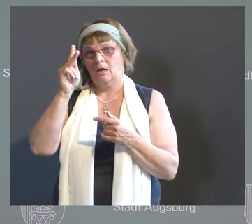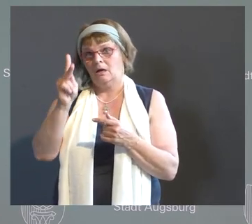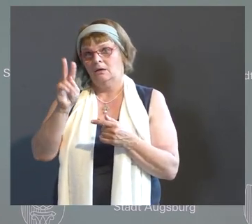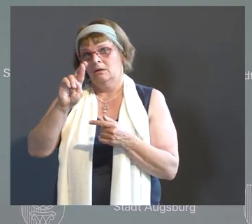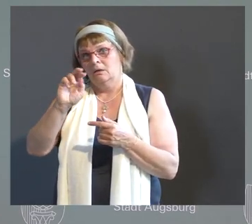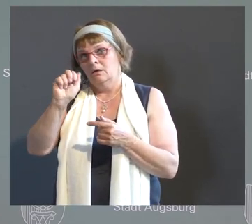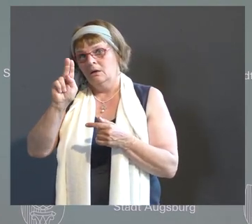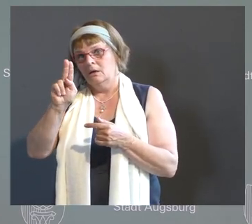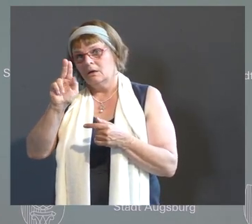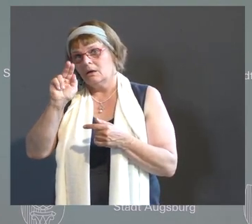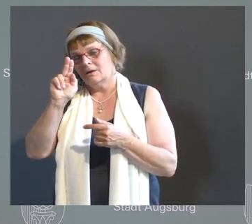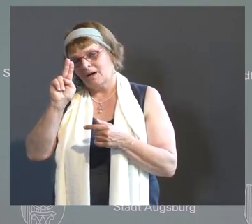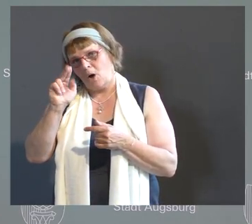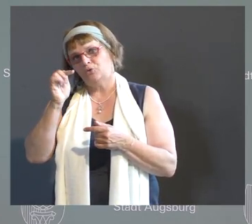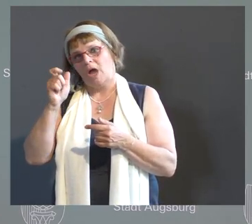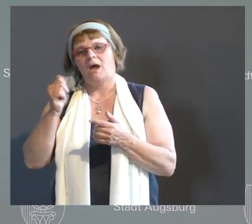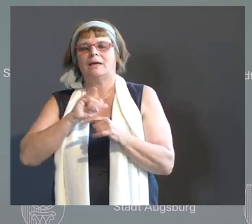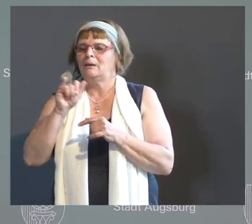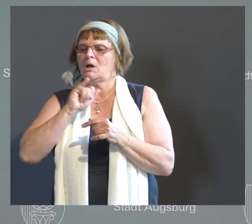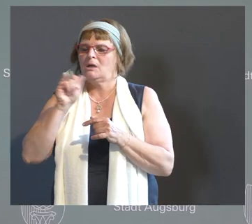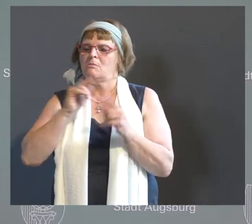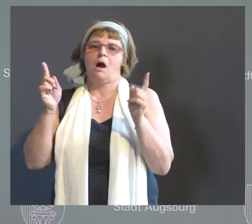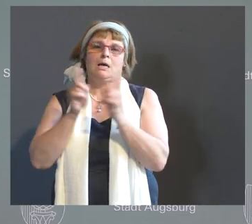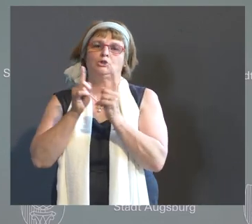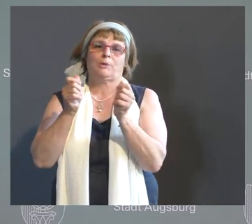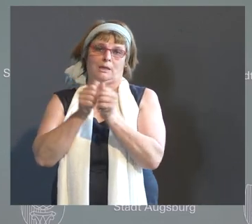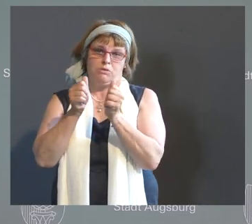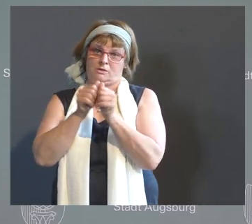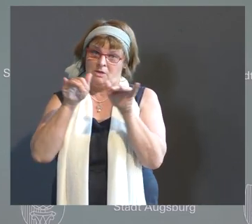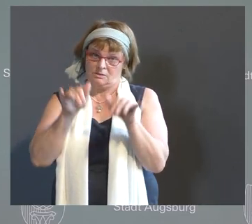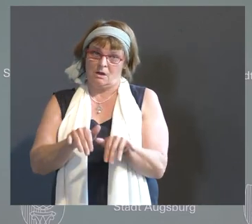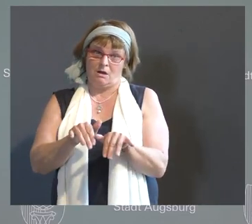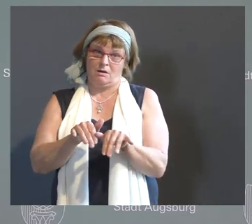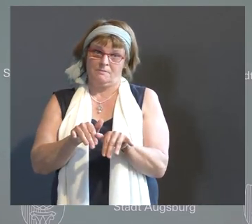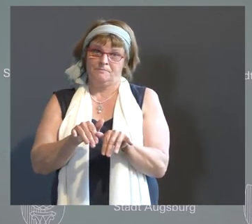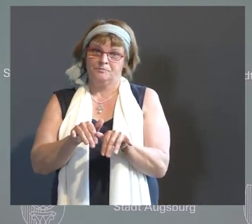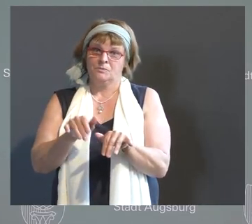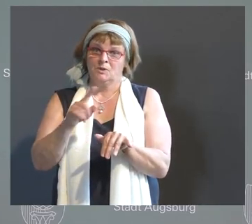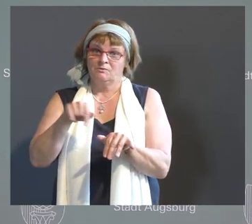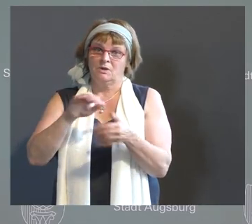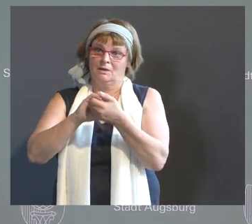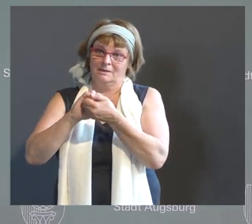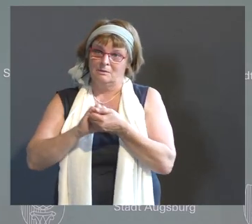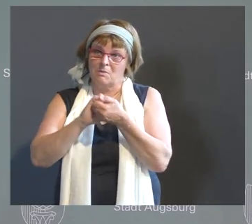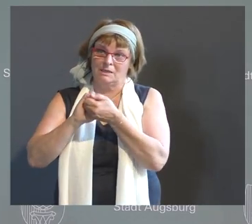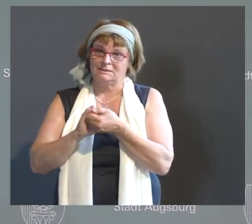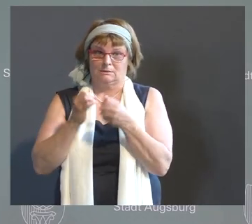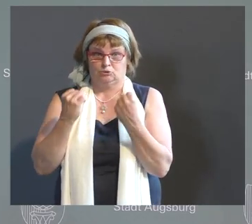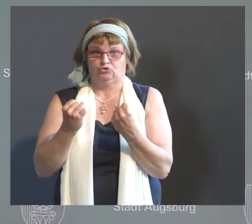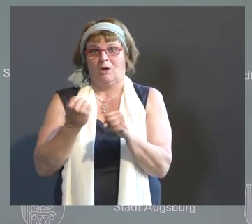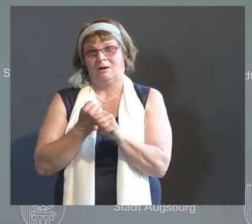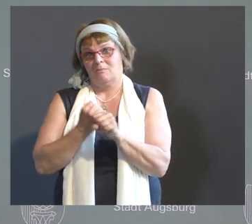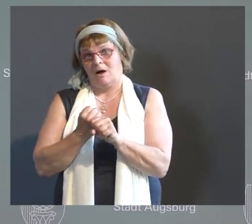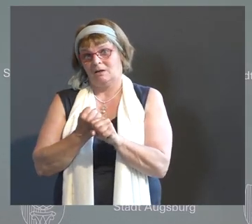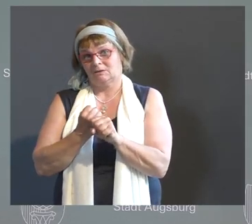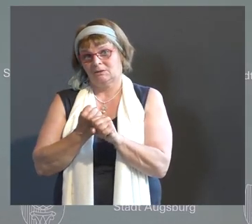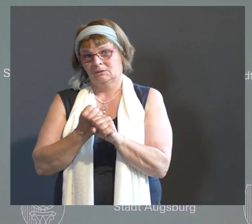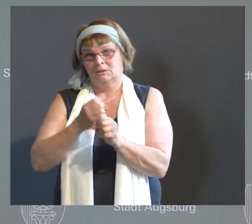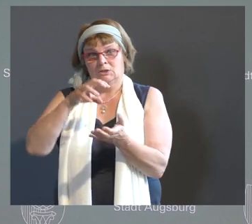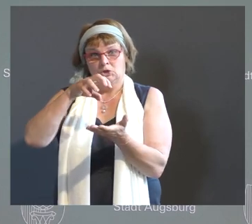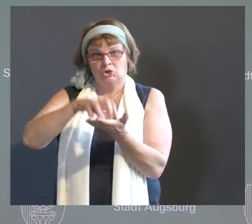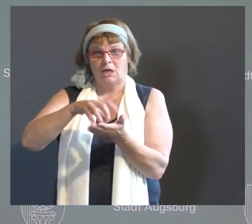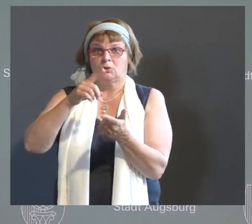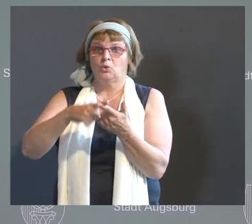auch immer ansprechbar sind. Und ich glaube, dass das auch etwas ist, was uns gemeinsam stark macht, dass nämlich Stadt und